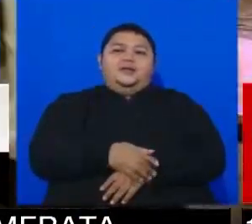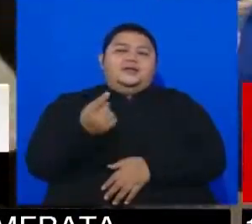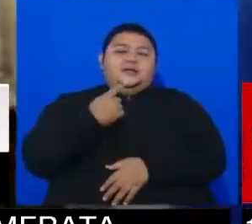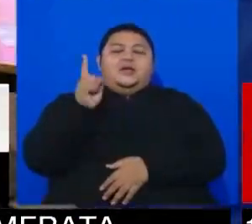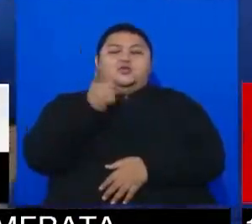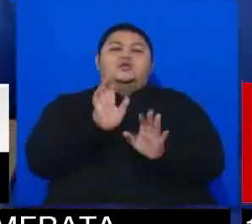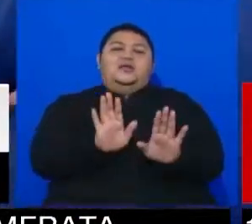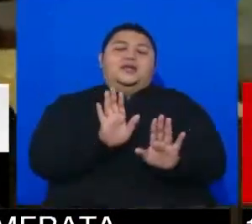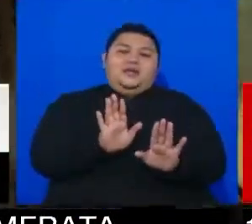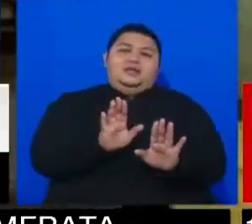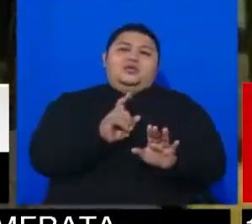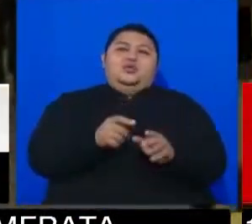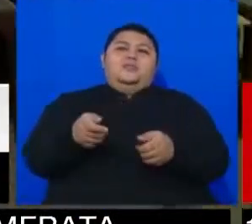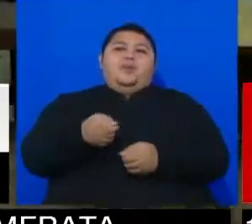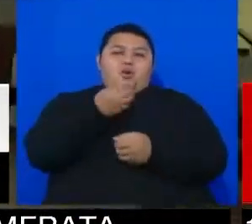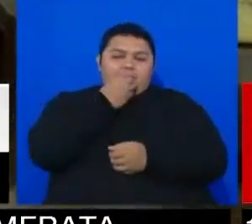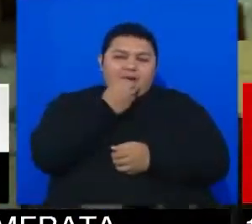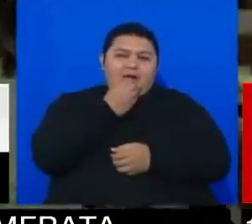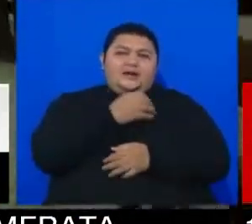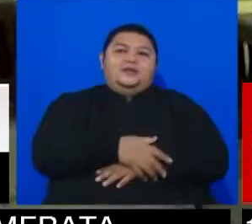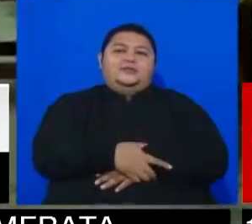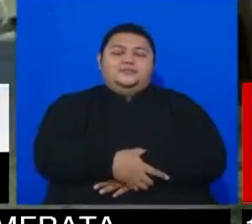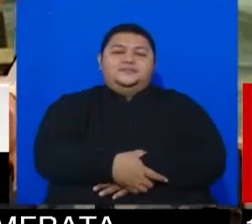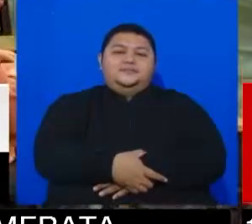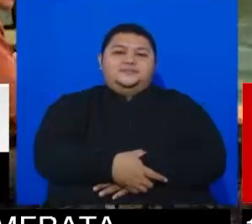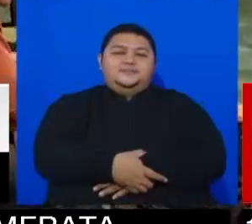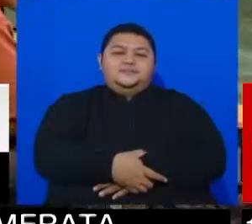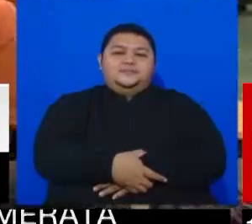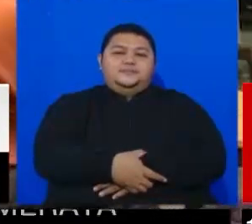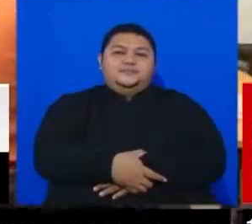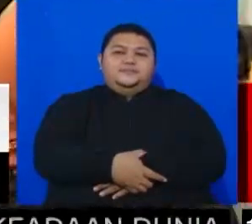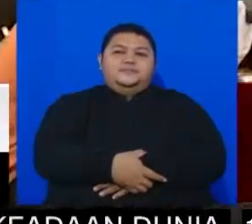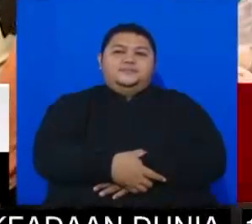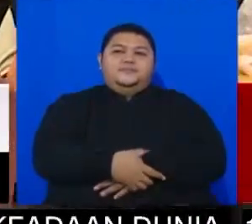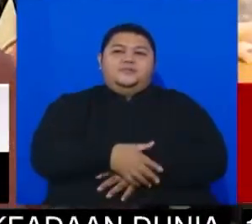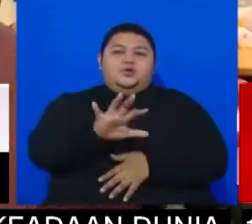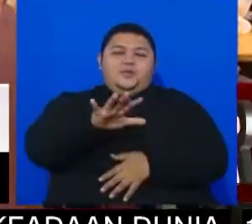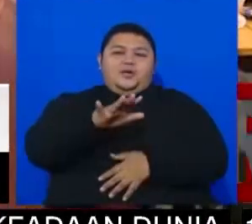harus hati-hati saat membawa makanan ke meja para pelanggan. Aduh, lumayan.